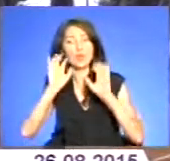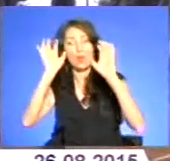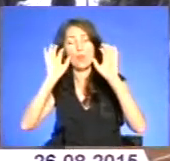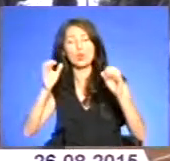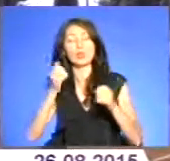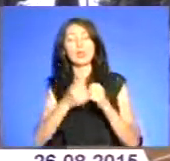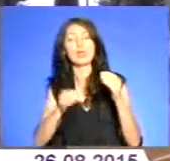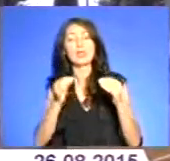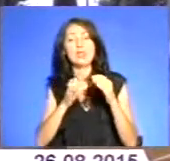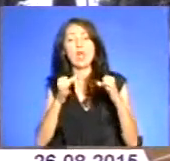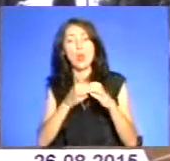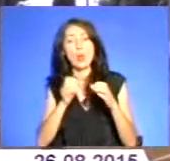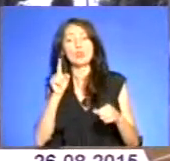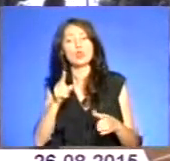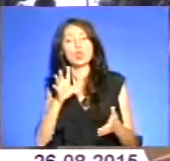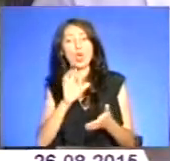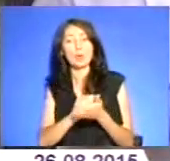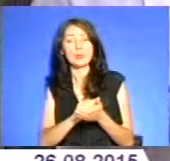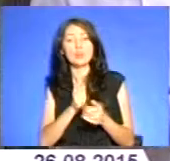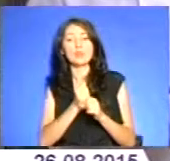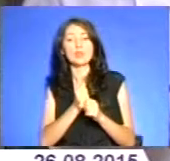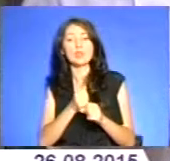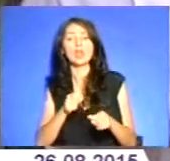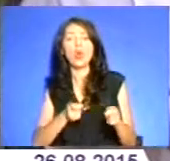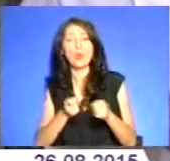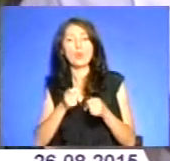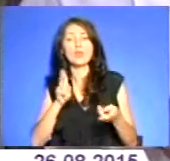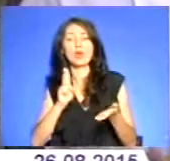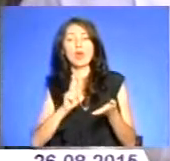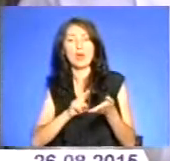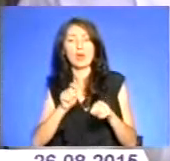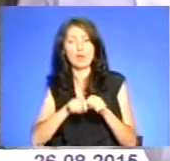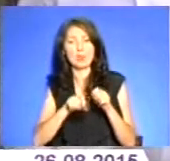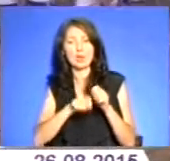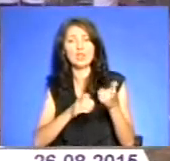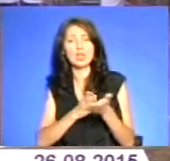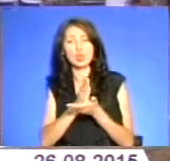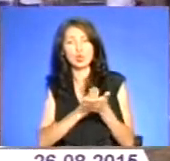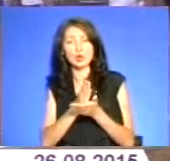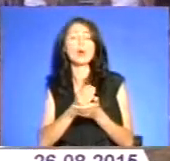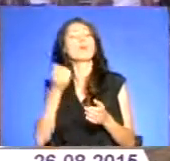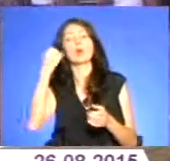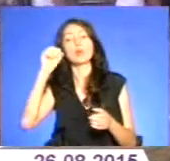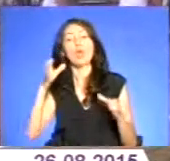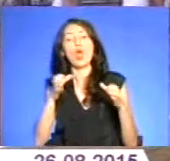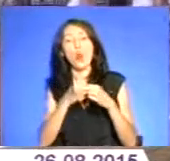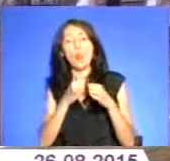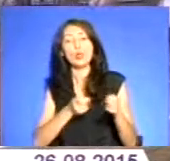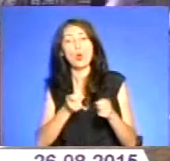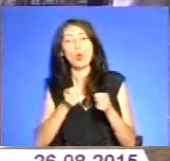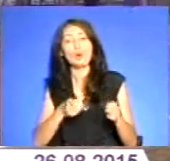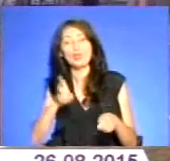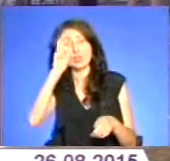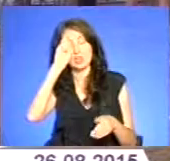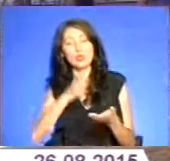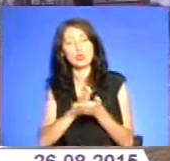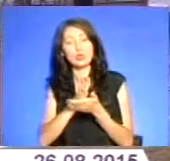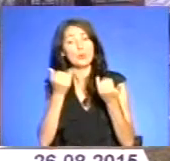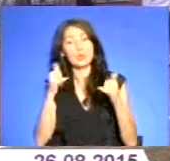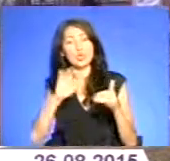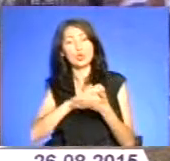повертаються і саме там відчувають, наскільки цінним є той час, який ми проводимо в своїх сім'ях, своїми дітьми,